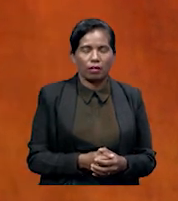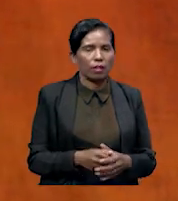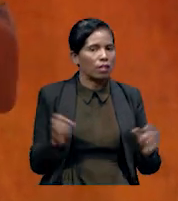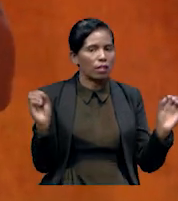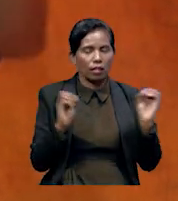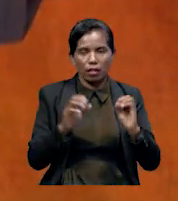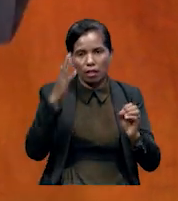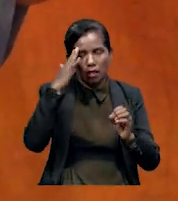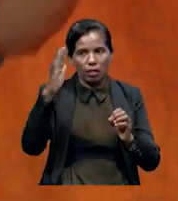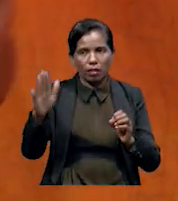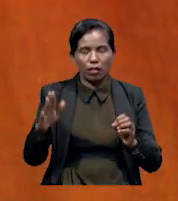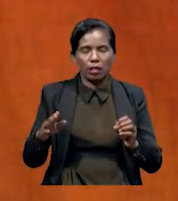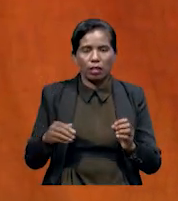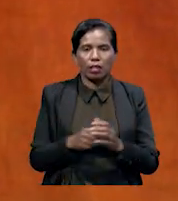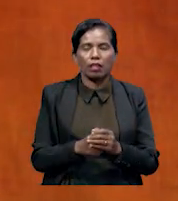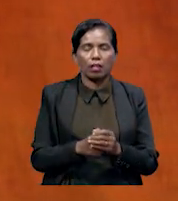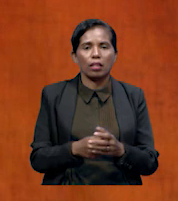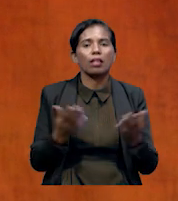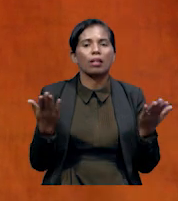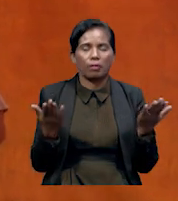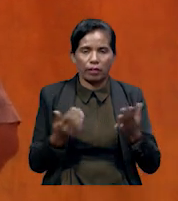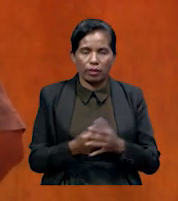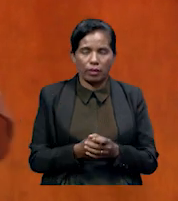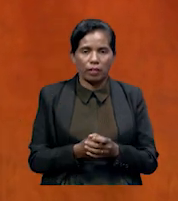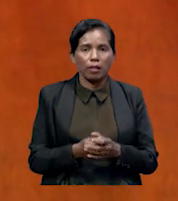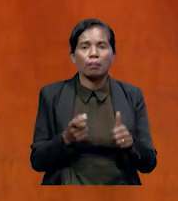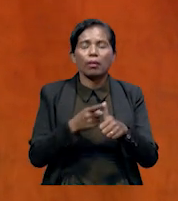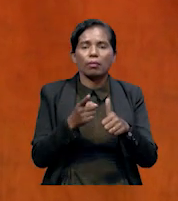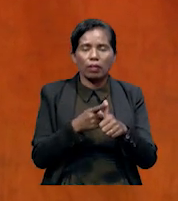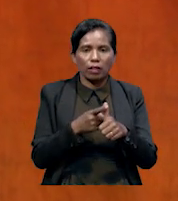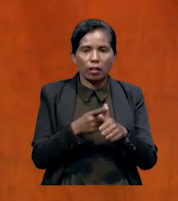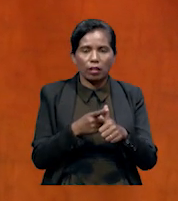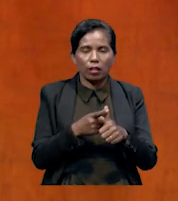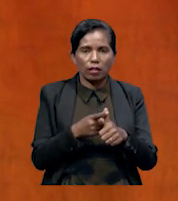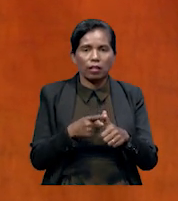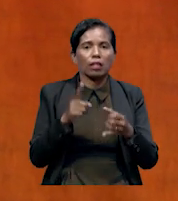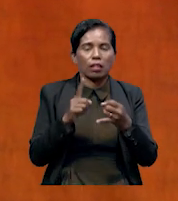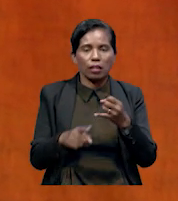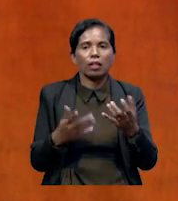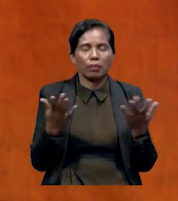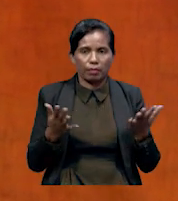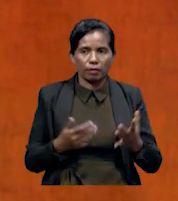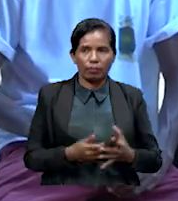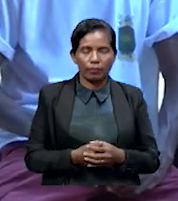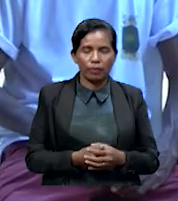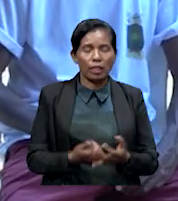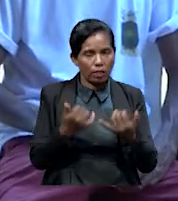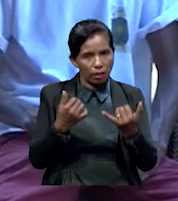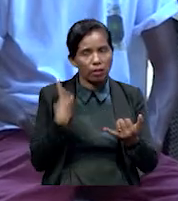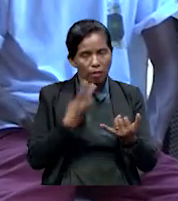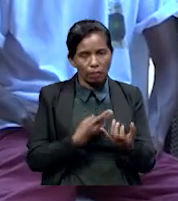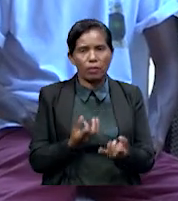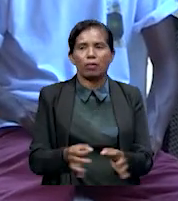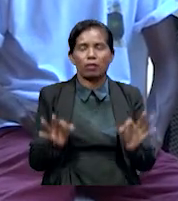lahatene ni hune irbe ni abut ni hirbe ite neba importante